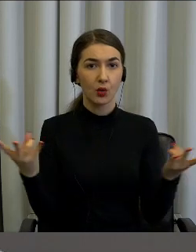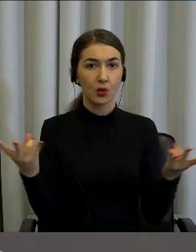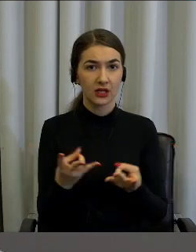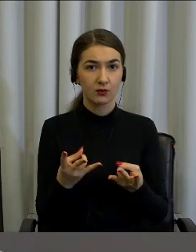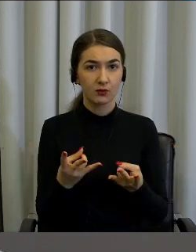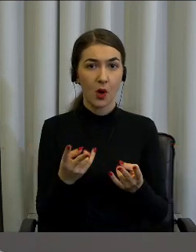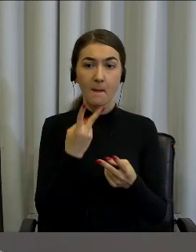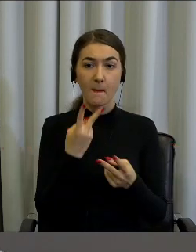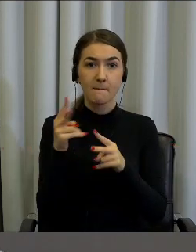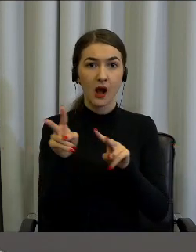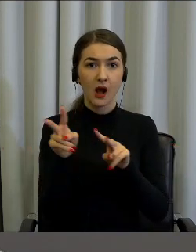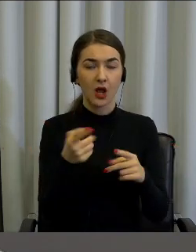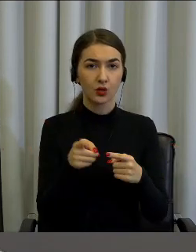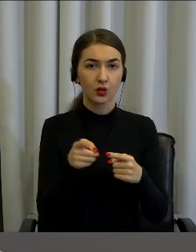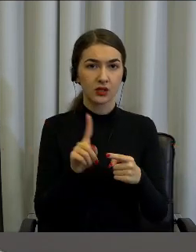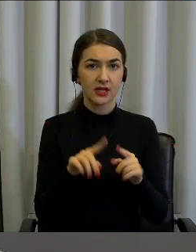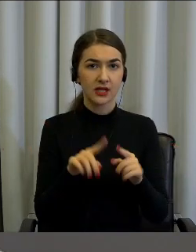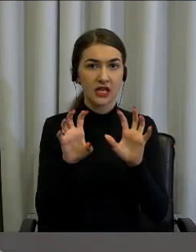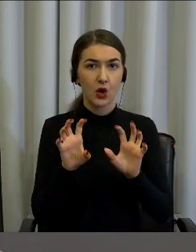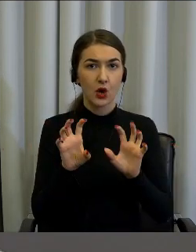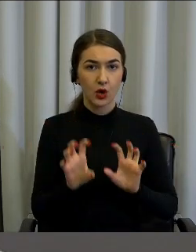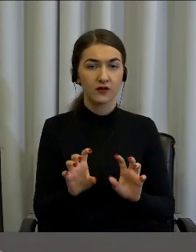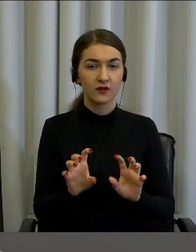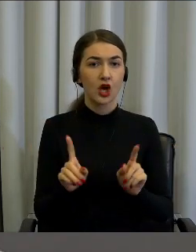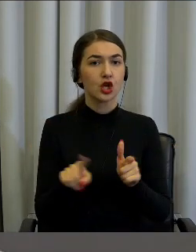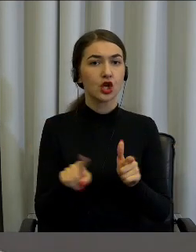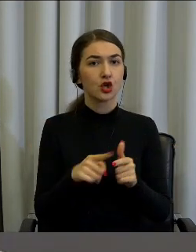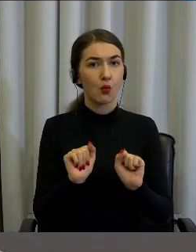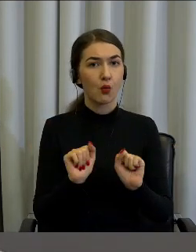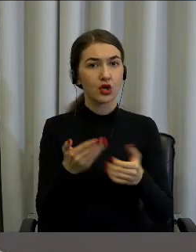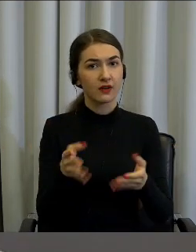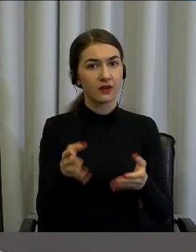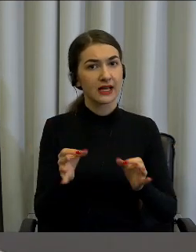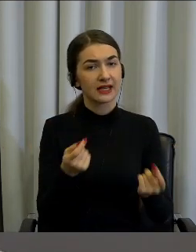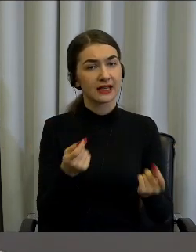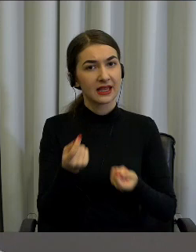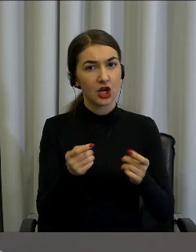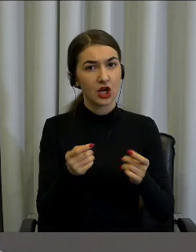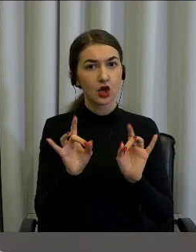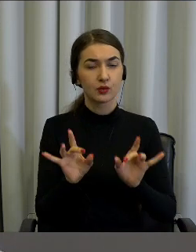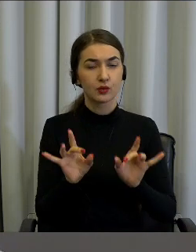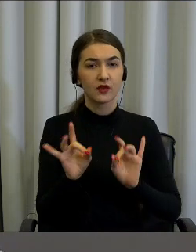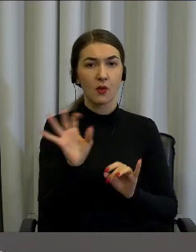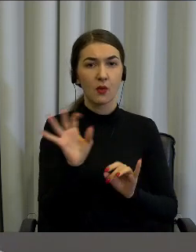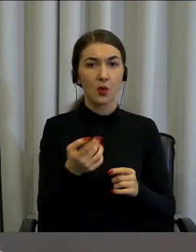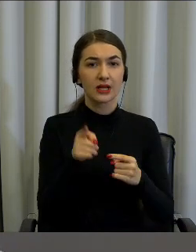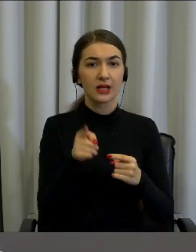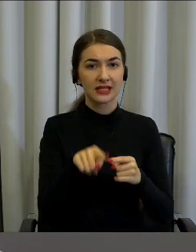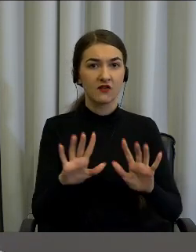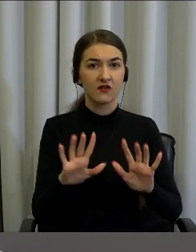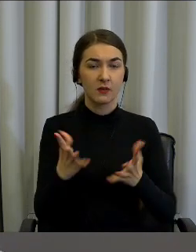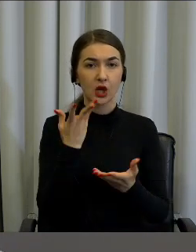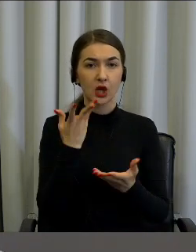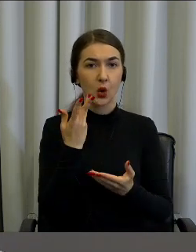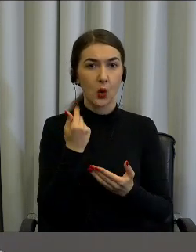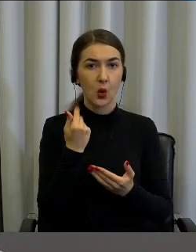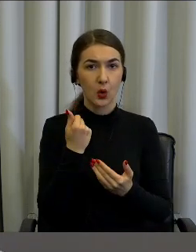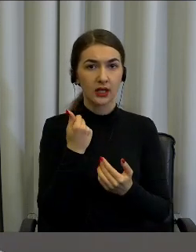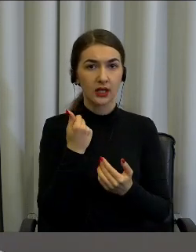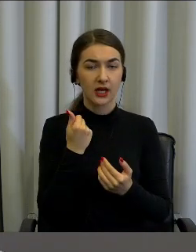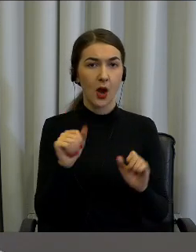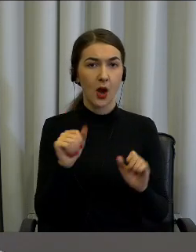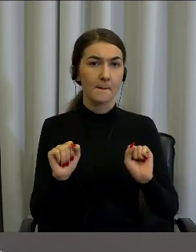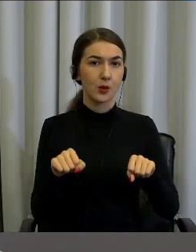переглянути це законодавство Чи можете ви детальніше розповісти про ті випадки коли